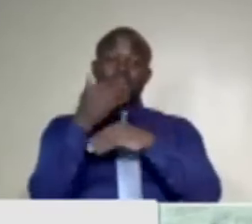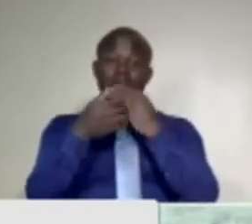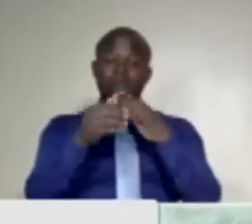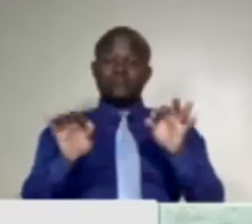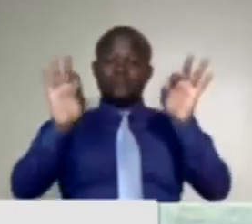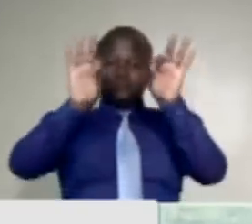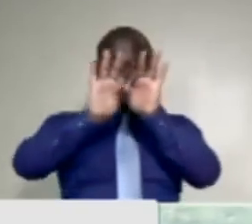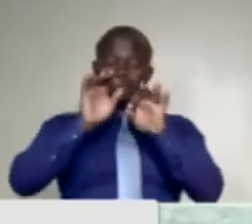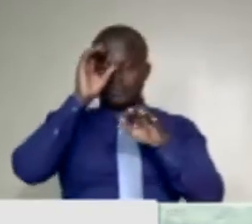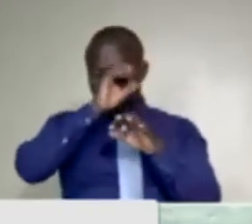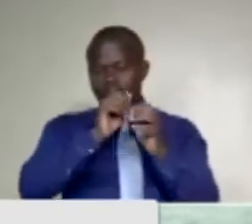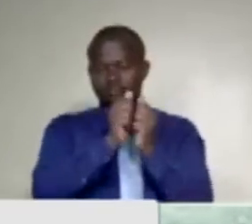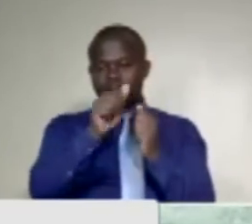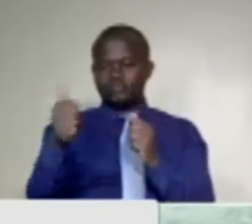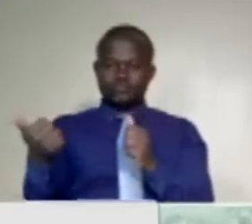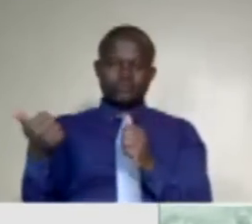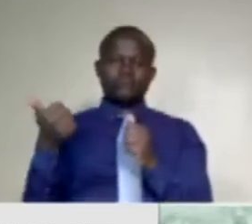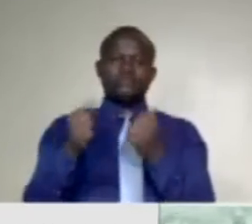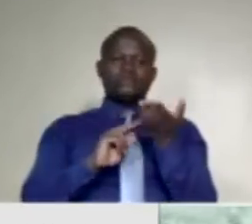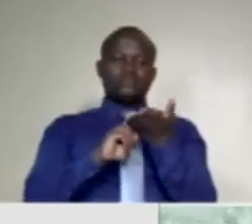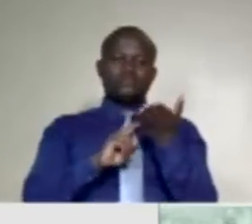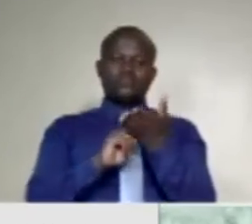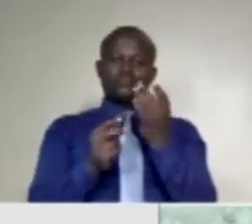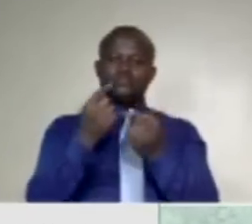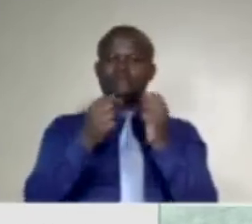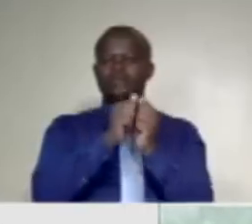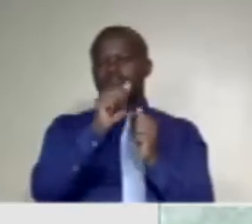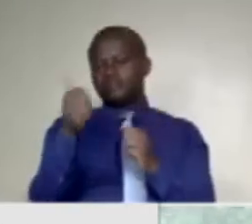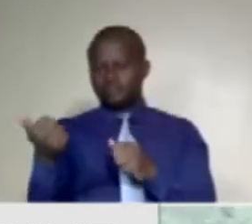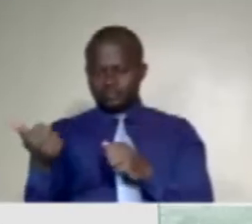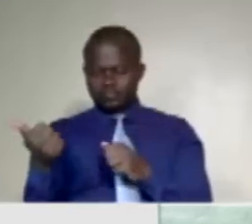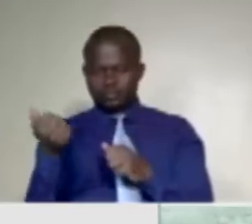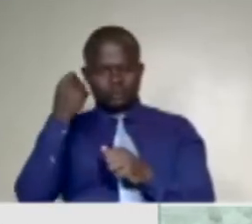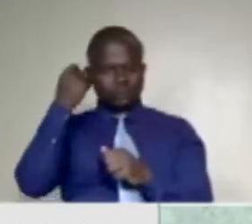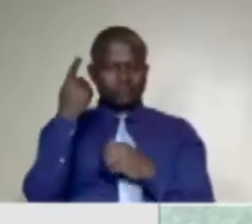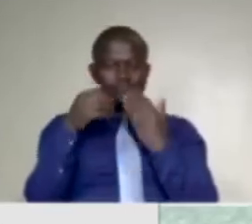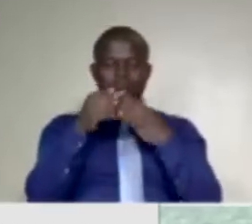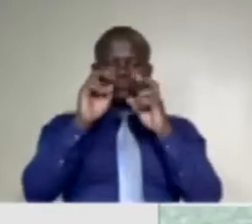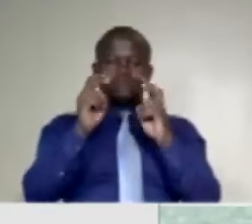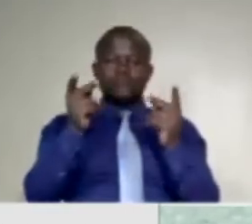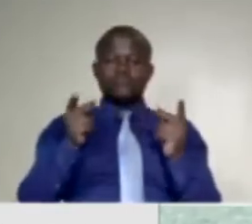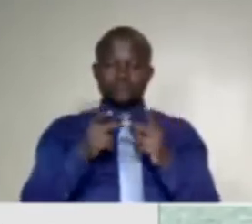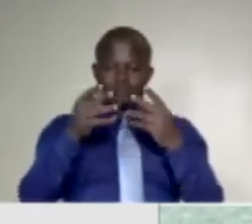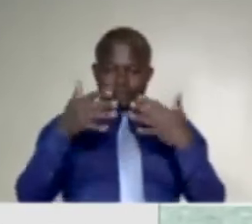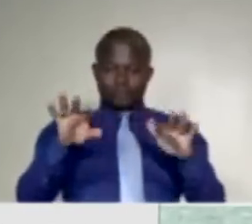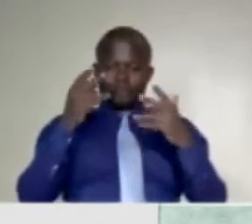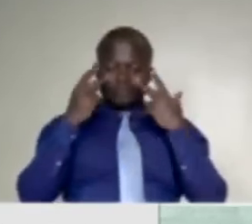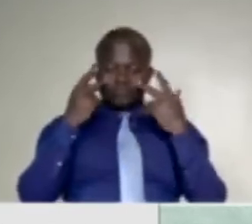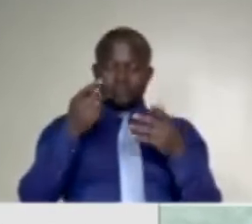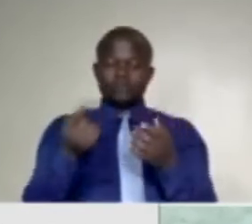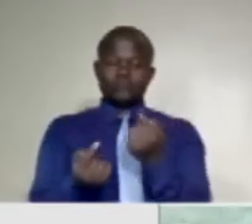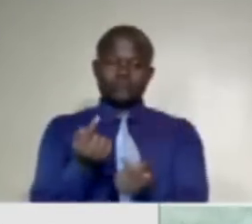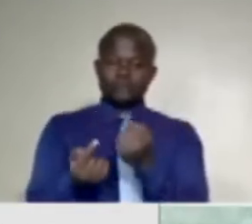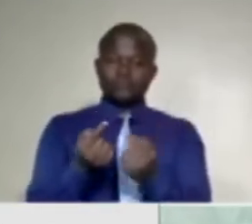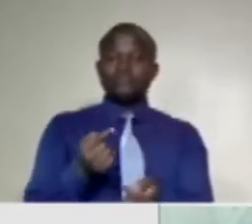ko dushaka izindi zo guteka ubundi burisho. Ubwo no kuvuga ngo aho twaboneye irishyiga inkwi